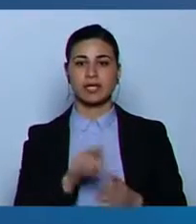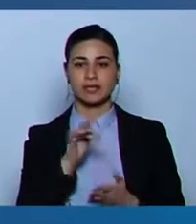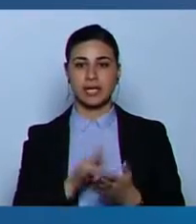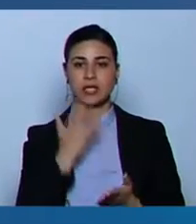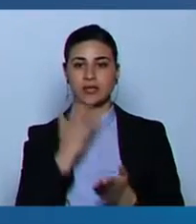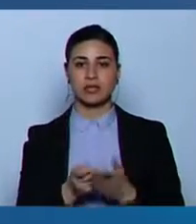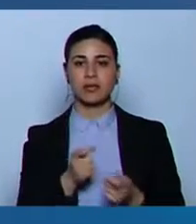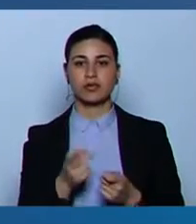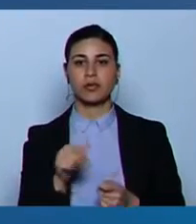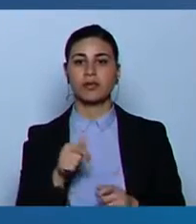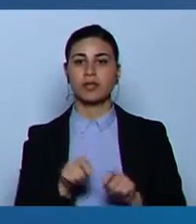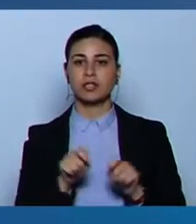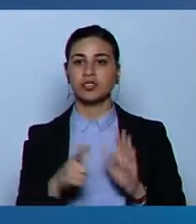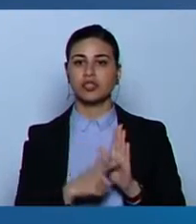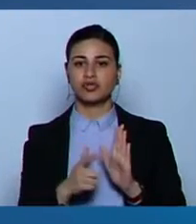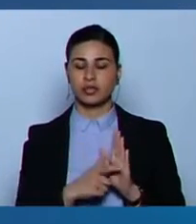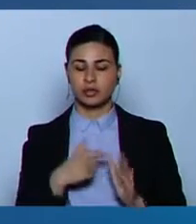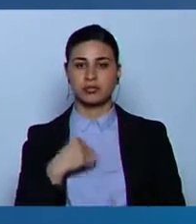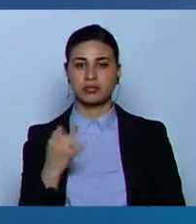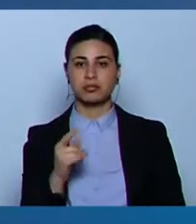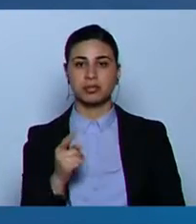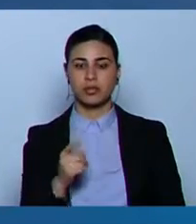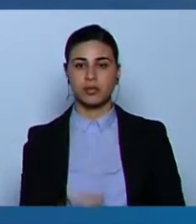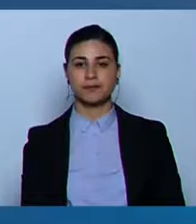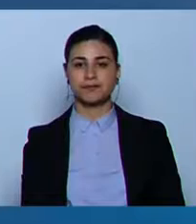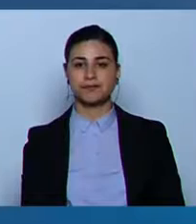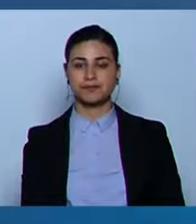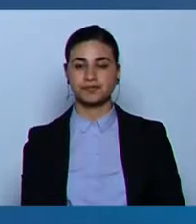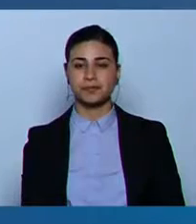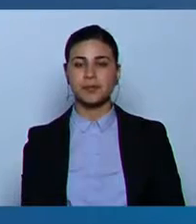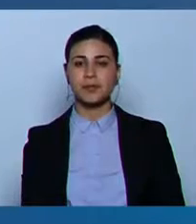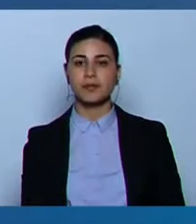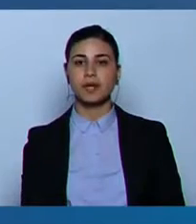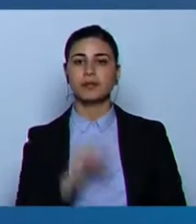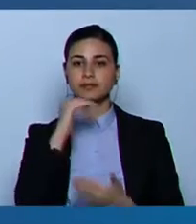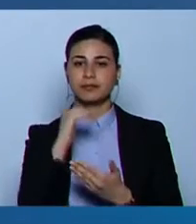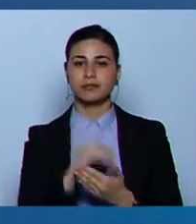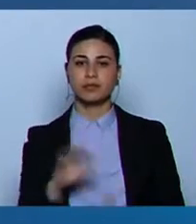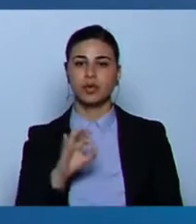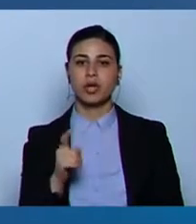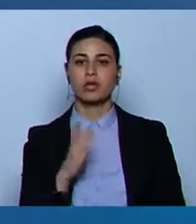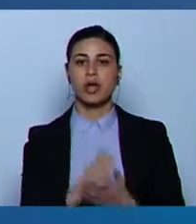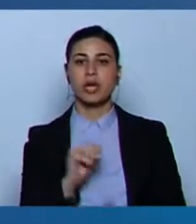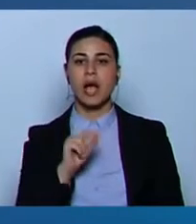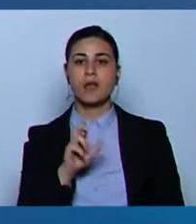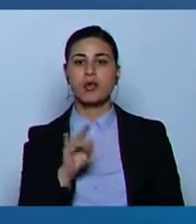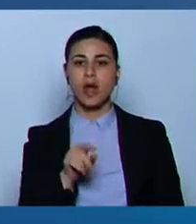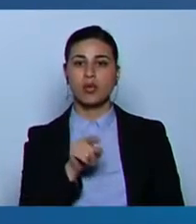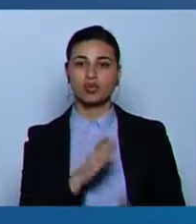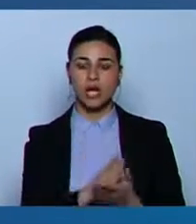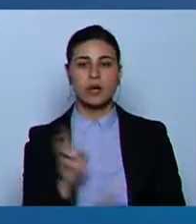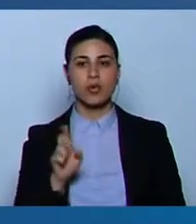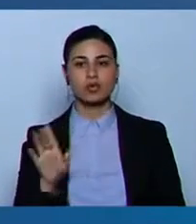თვითმართველობები, ჯერ რატო შეიქმნა 7 ნამდვილად საკითხავია, რატომ არის ამ კრიტერიუმებზე ამბობ. რატომ არის ამბროლაურში და არ არის